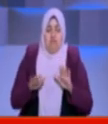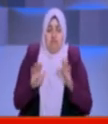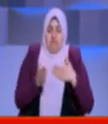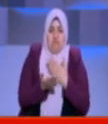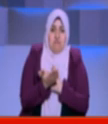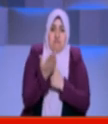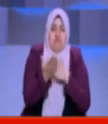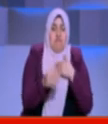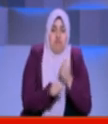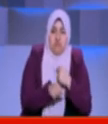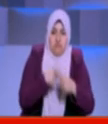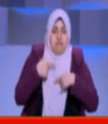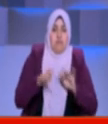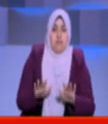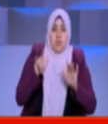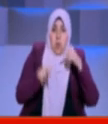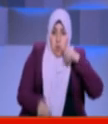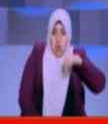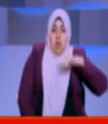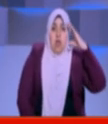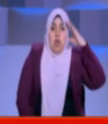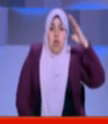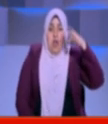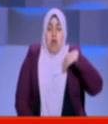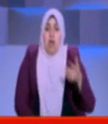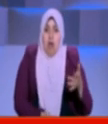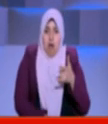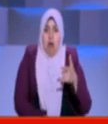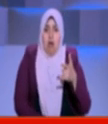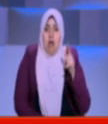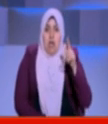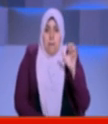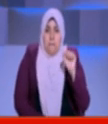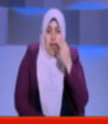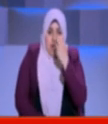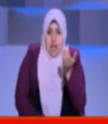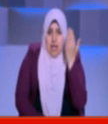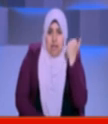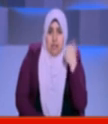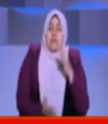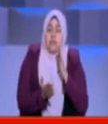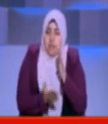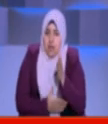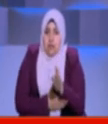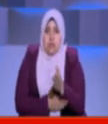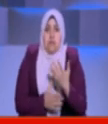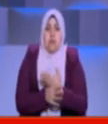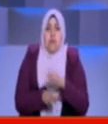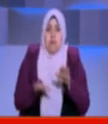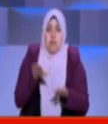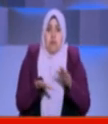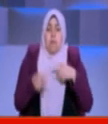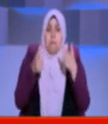واليوم أريد أن أشكر للأخ الزرفي التزامه، تقديره للمصلحة